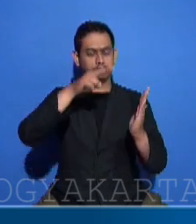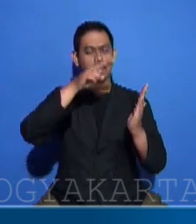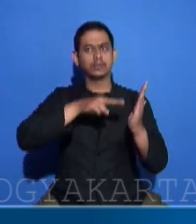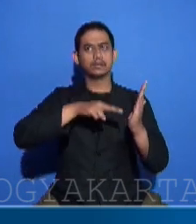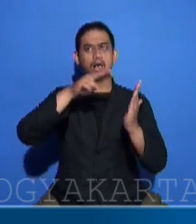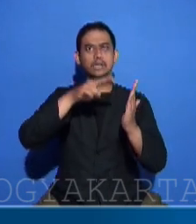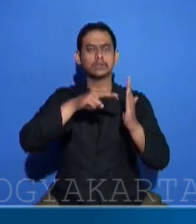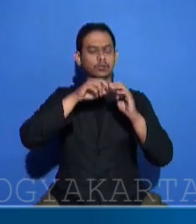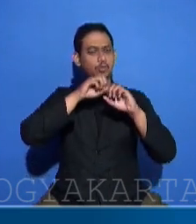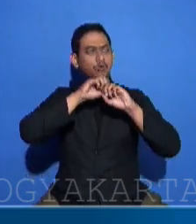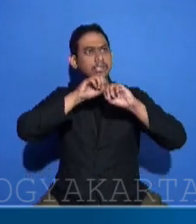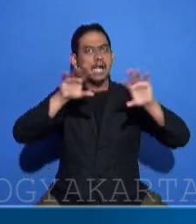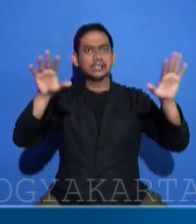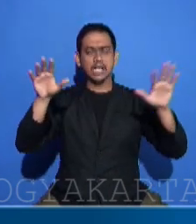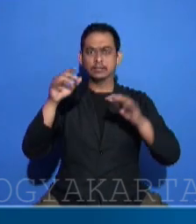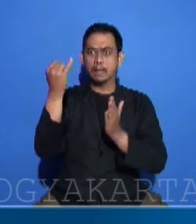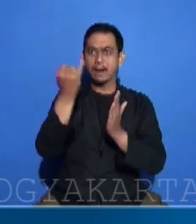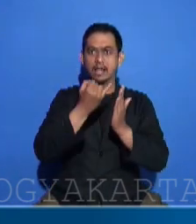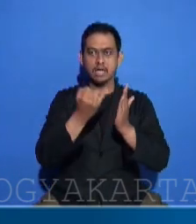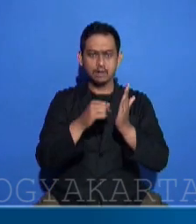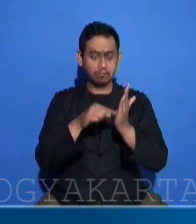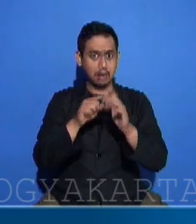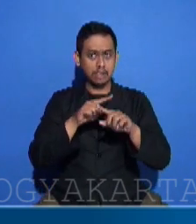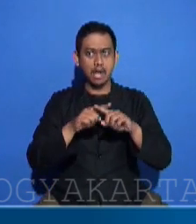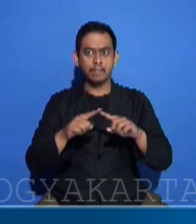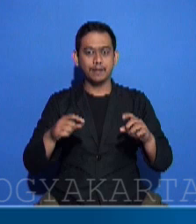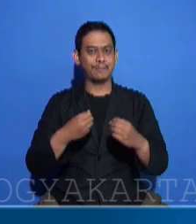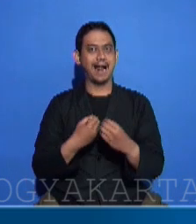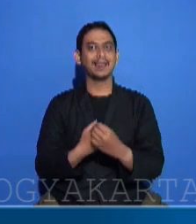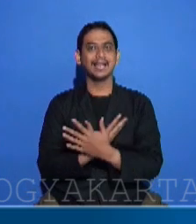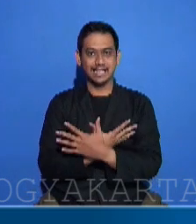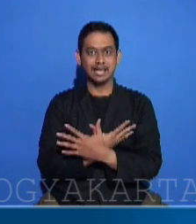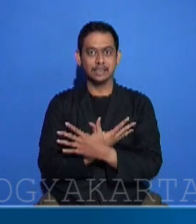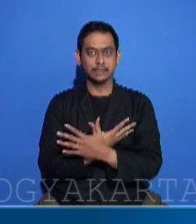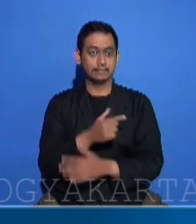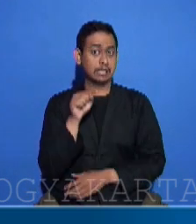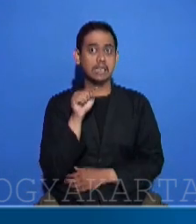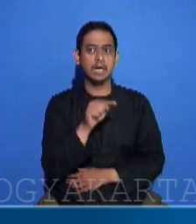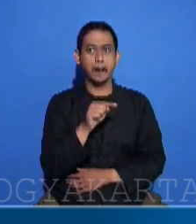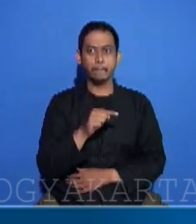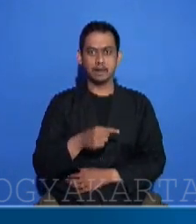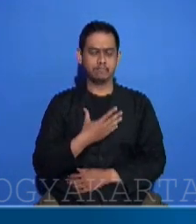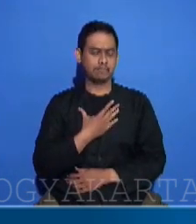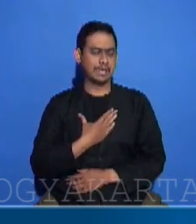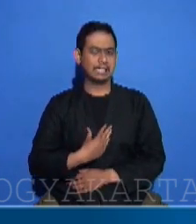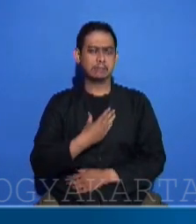yang estetik, namun batik juga dapat menyampaikan suatu keresahan yang menggelitik.